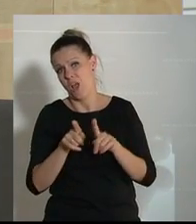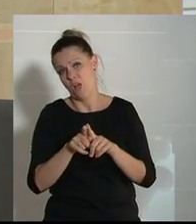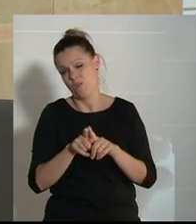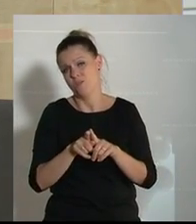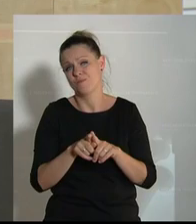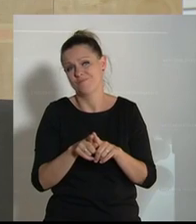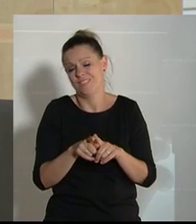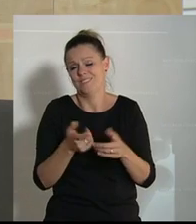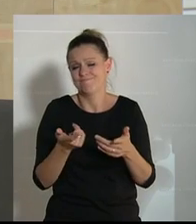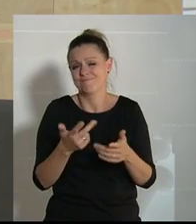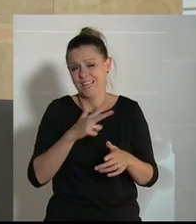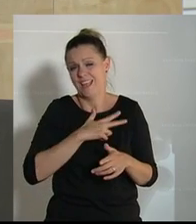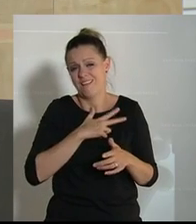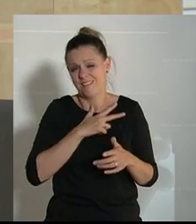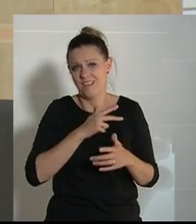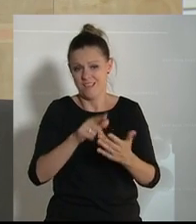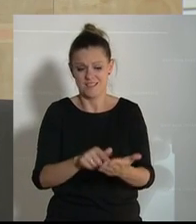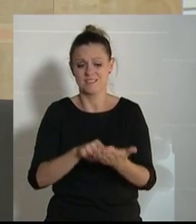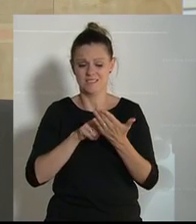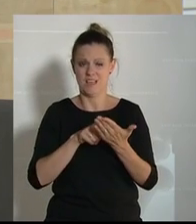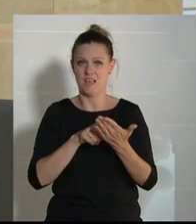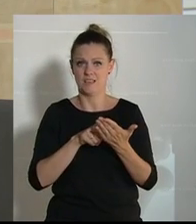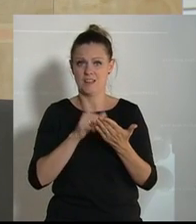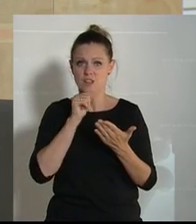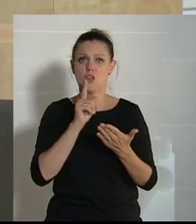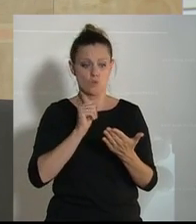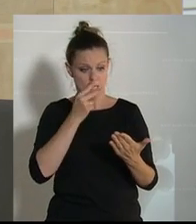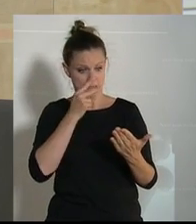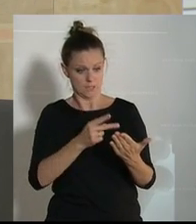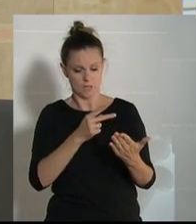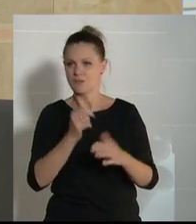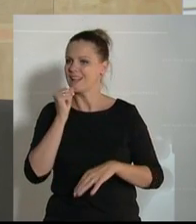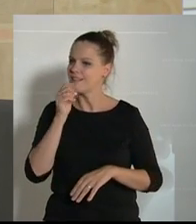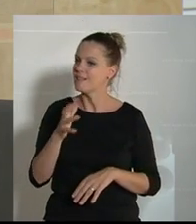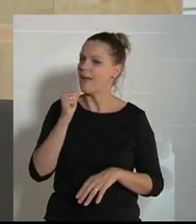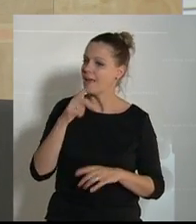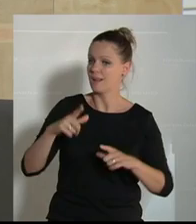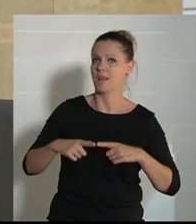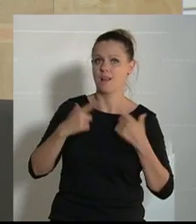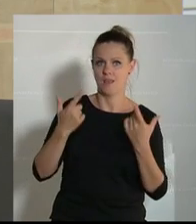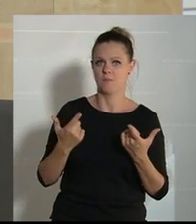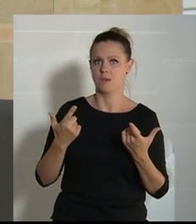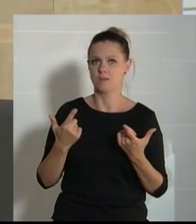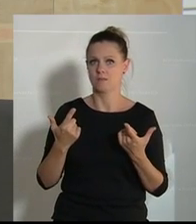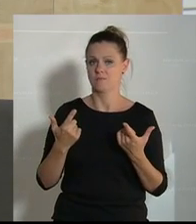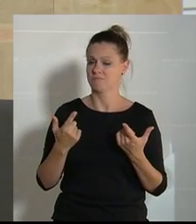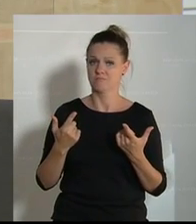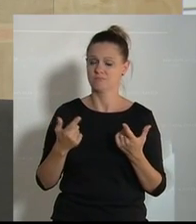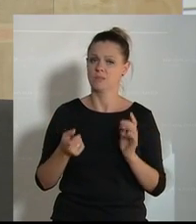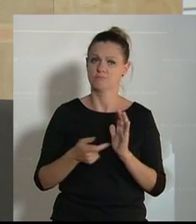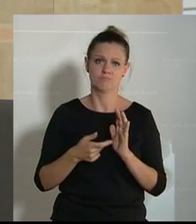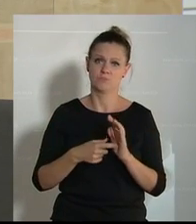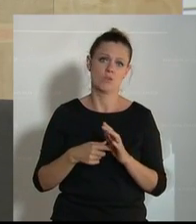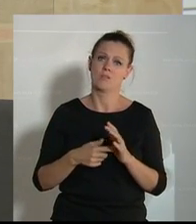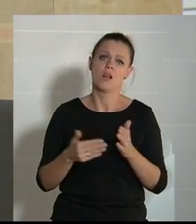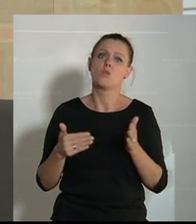Wirklichkeit offensichtlich aufzeigen, nicht nur, wenn wir die sehen, sondern auch im alltäglichen Leben ist das höchst notwendig,